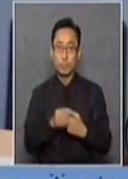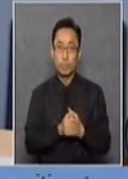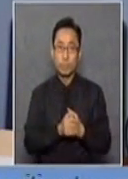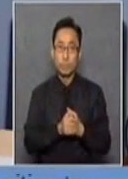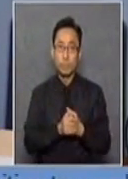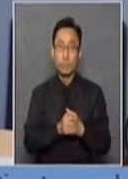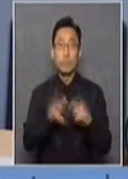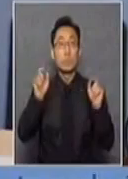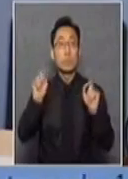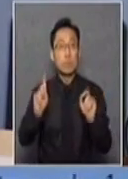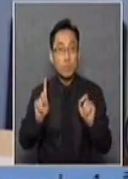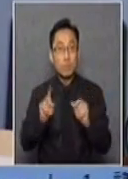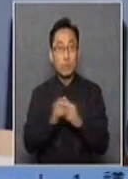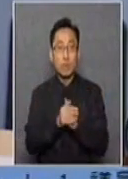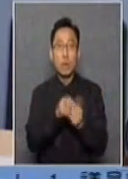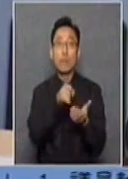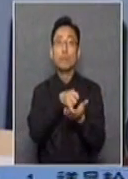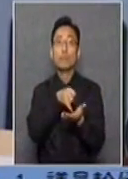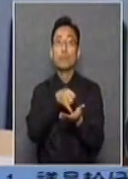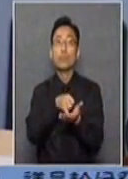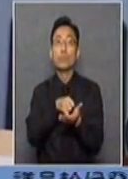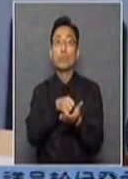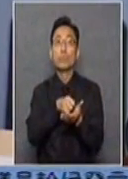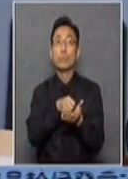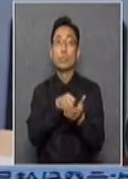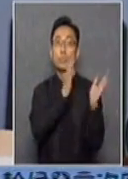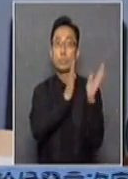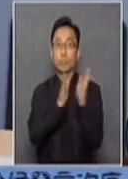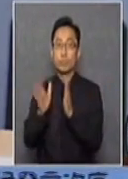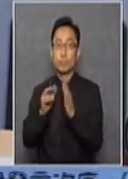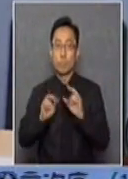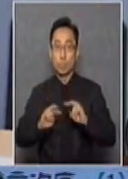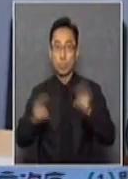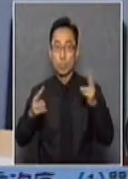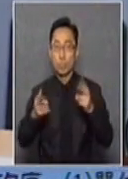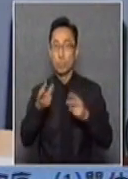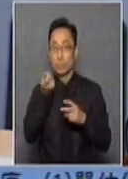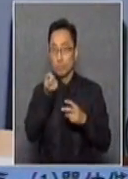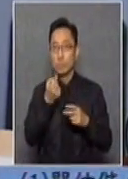要將那些稅制適量改革。主席，